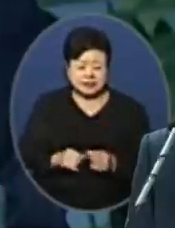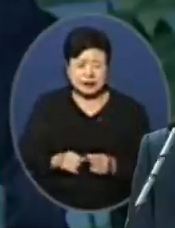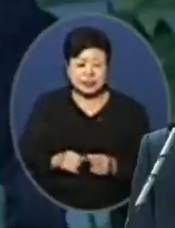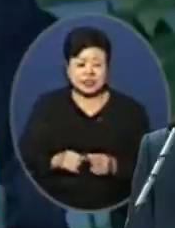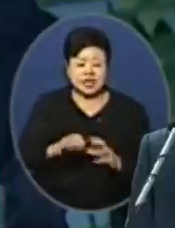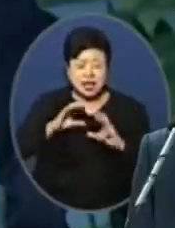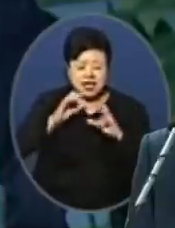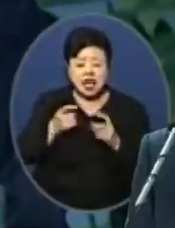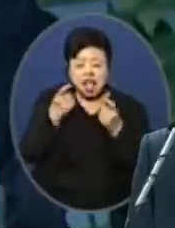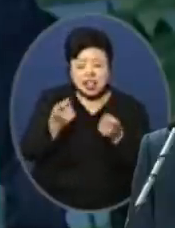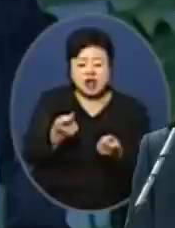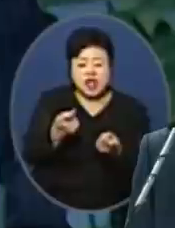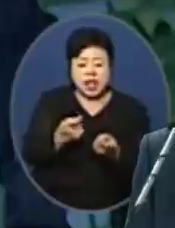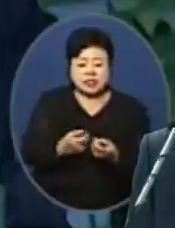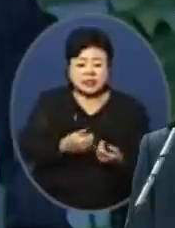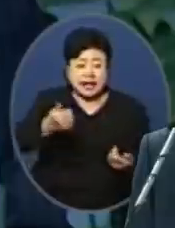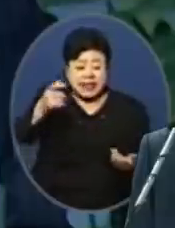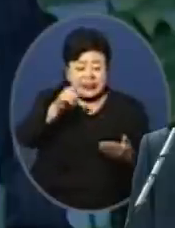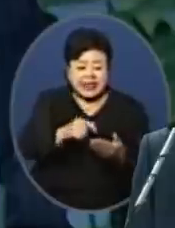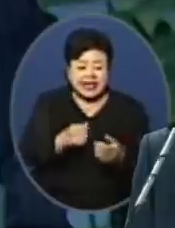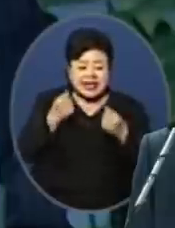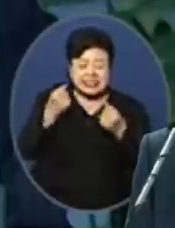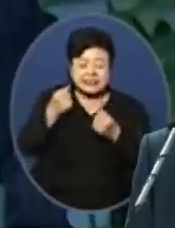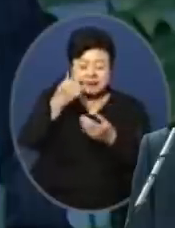여행을 위하여 체력을 얻기 위해서